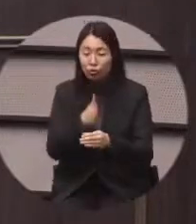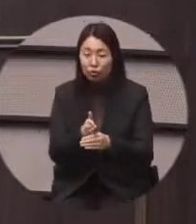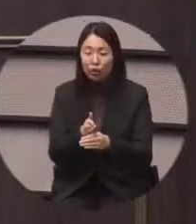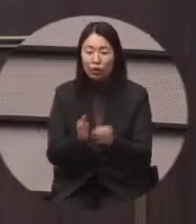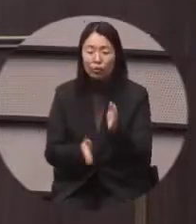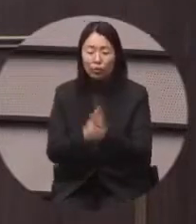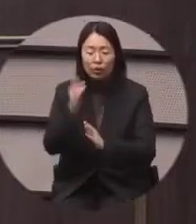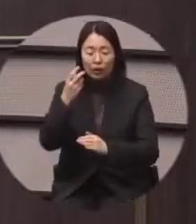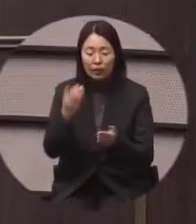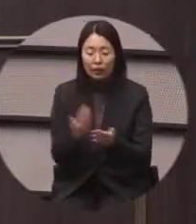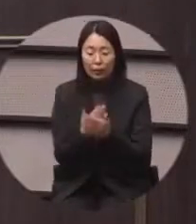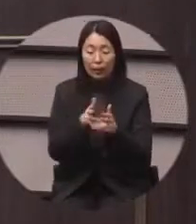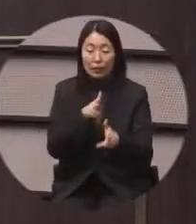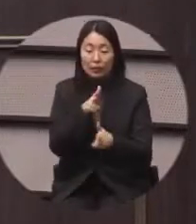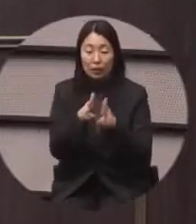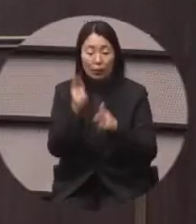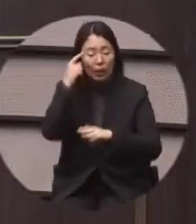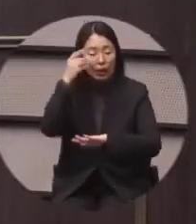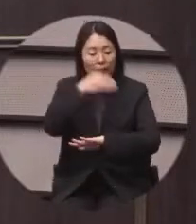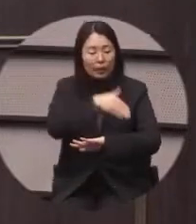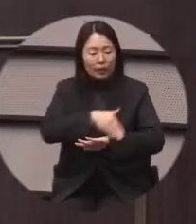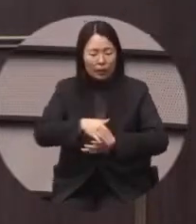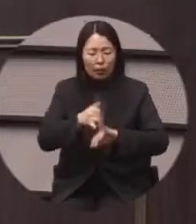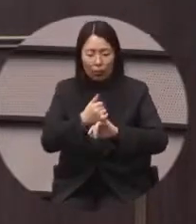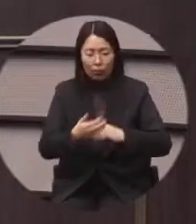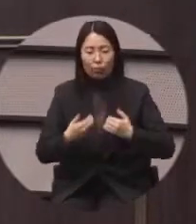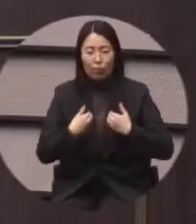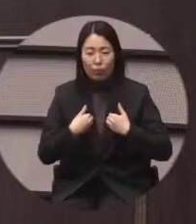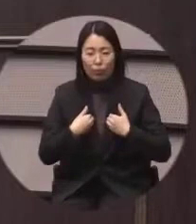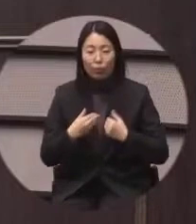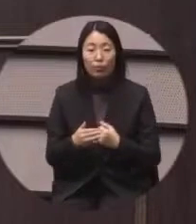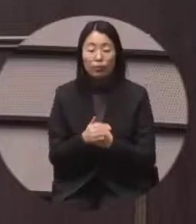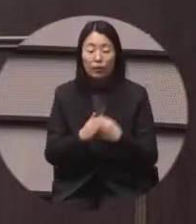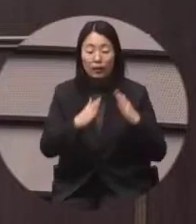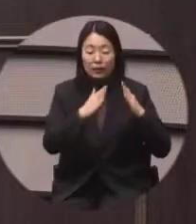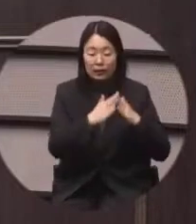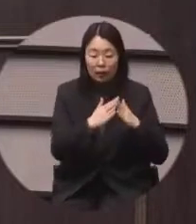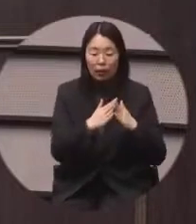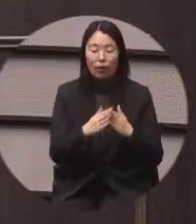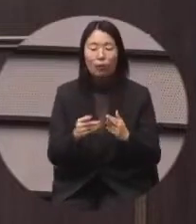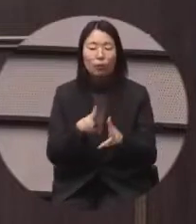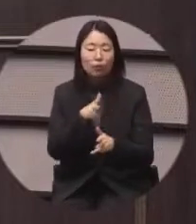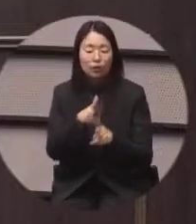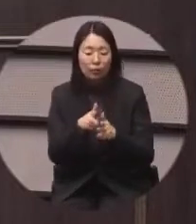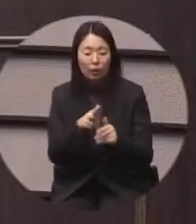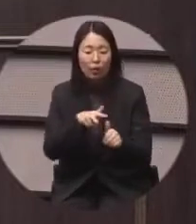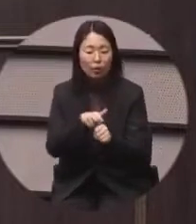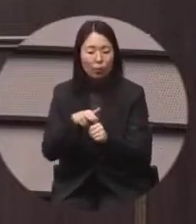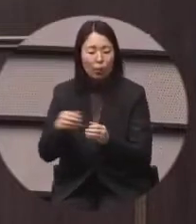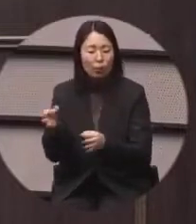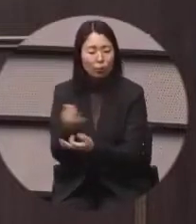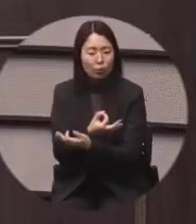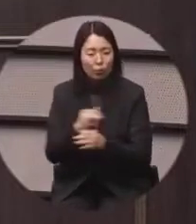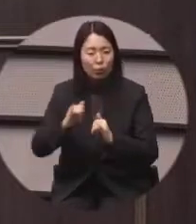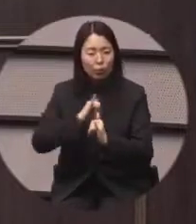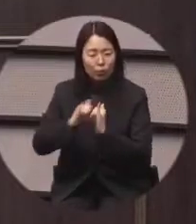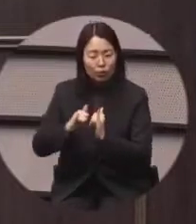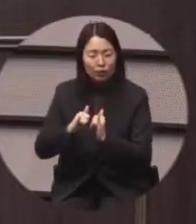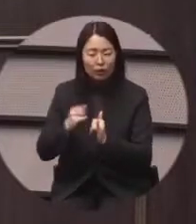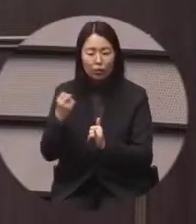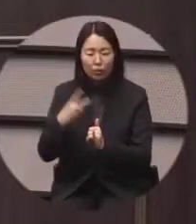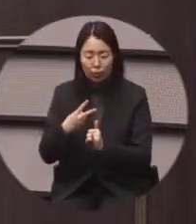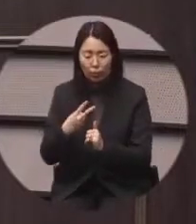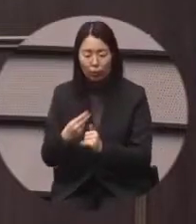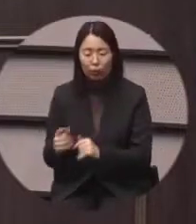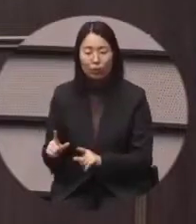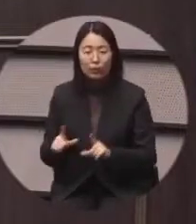도시개발 사업은 계획적인 도시개발이 필요한 지역에 주거, 상업, 산업, 유통, 정보통신, 생태문화 등의 기능이